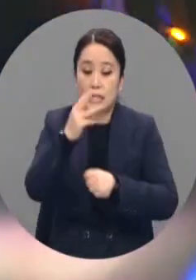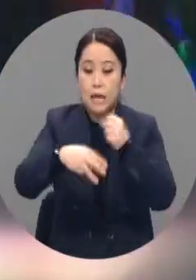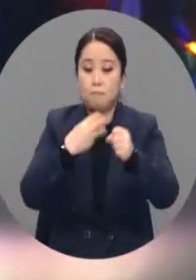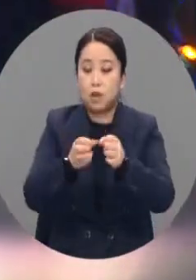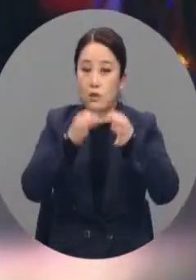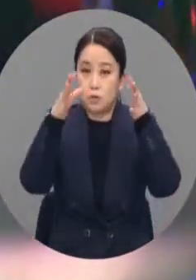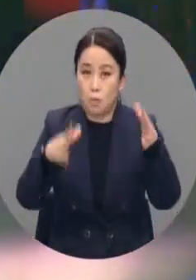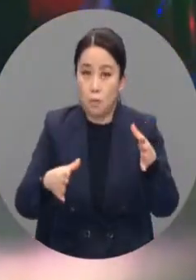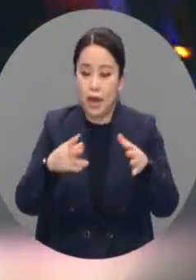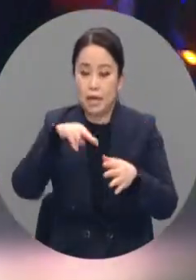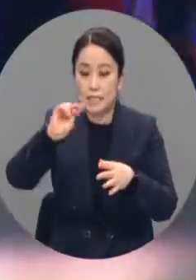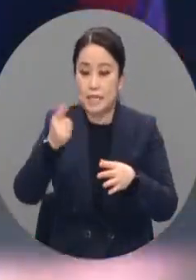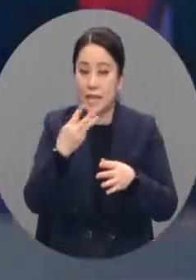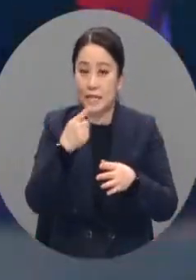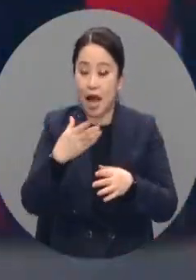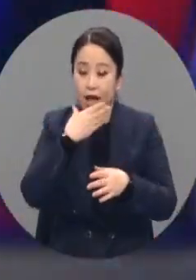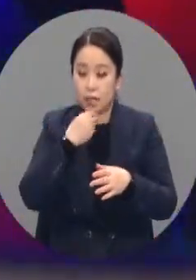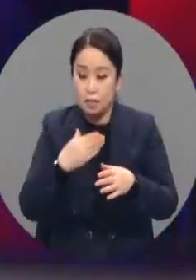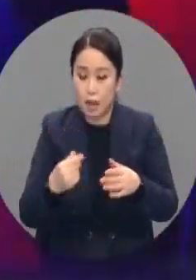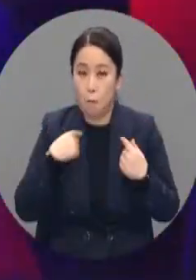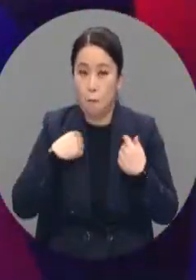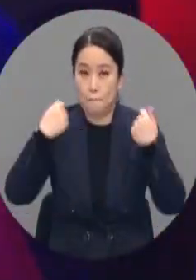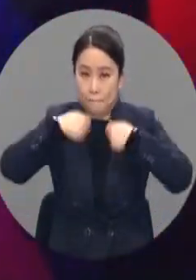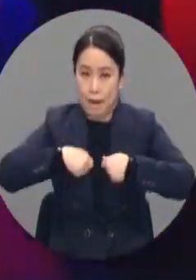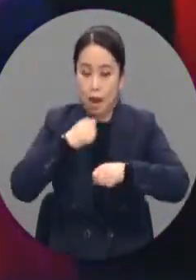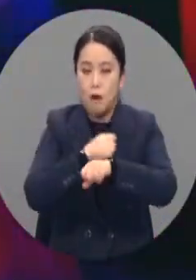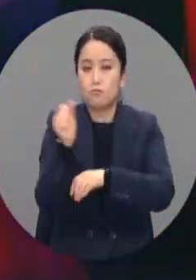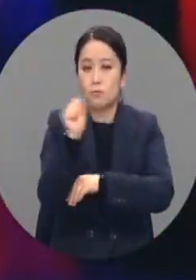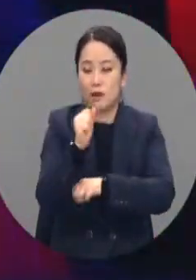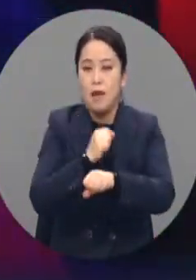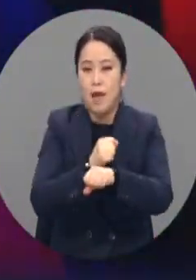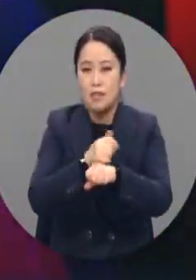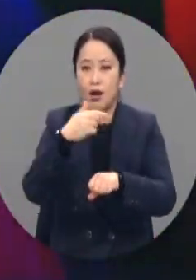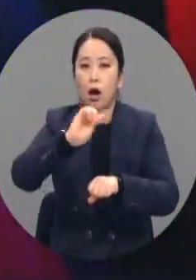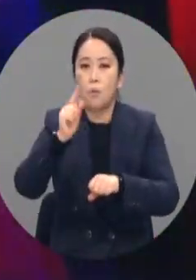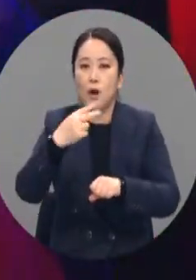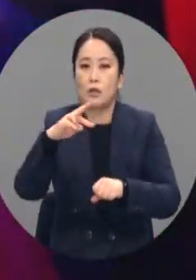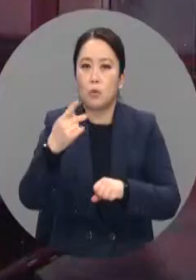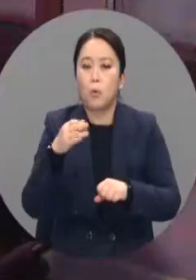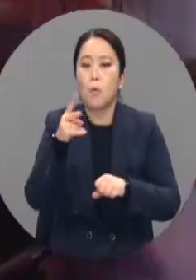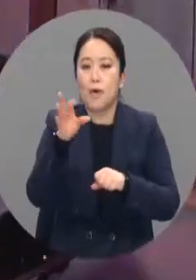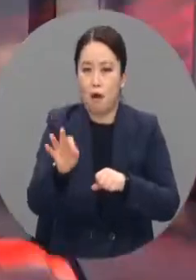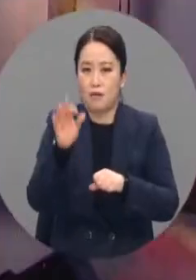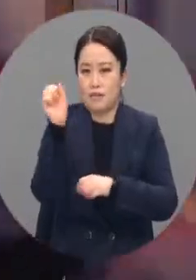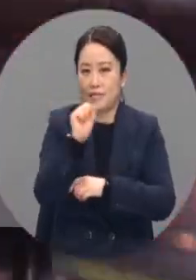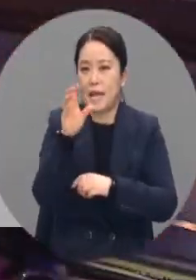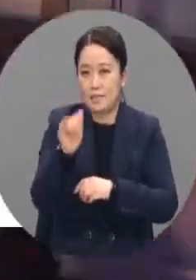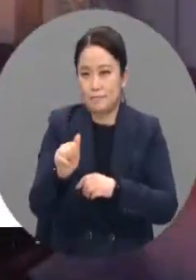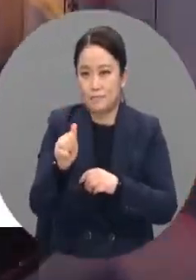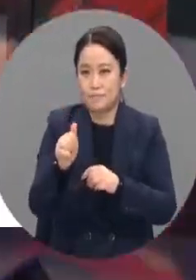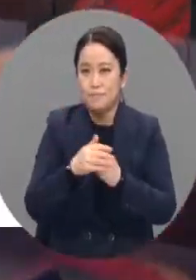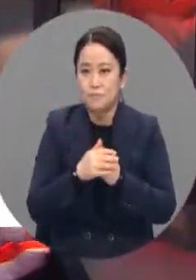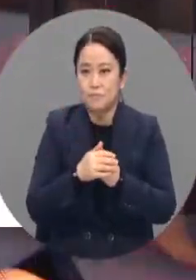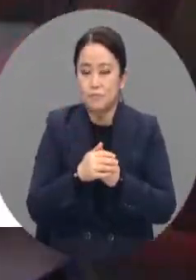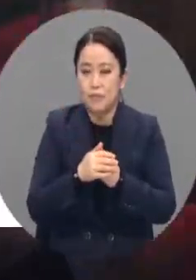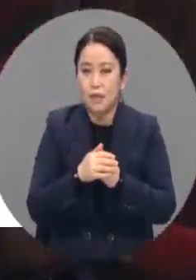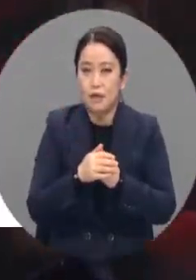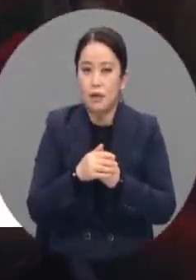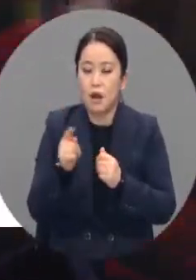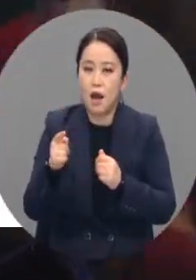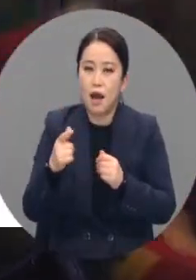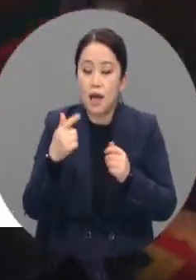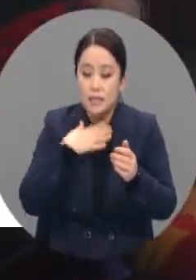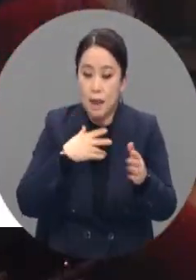3년째 산타 복장을 하는 권도연 기사님이 그렇습니다. 제 차를 이용하시면서 이제 좀 웃으시라고 좀 즐거운